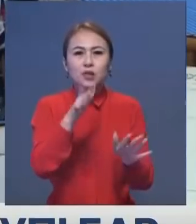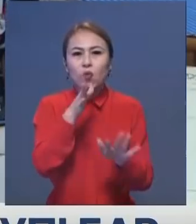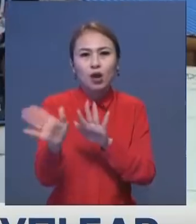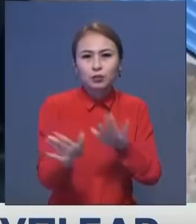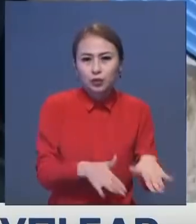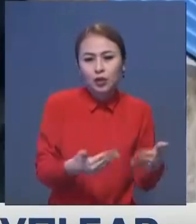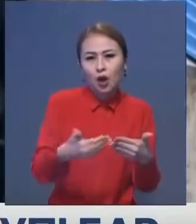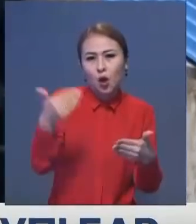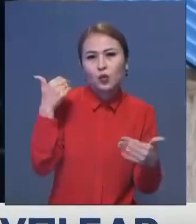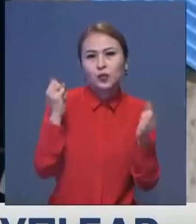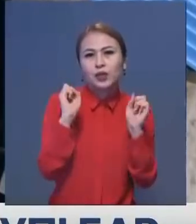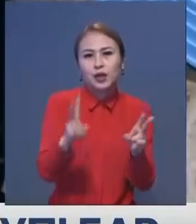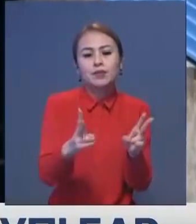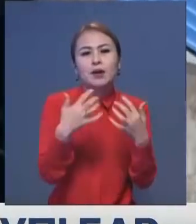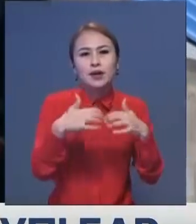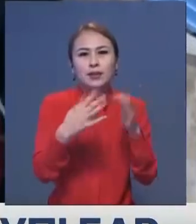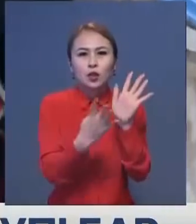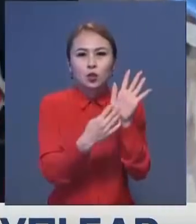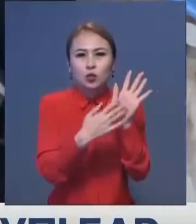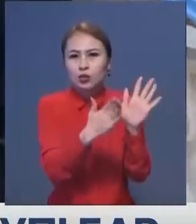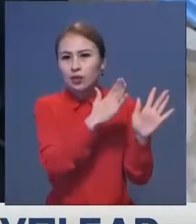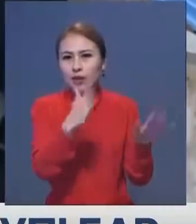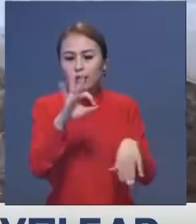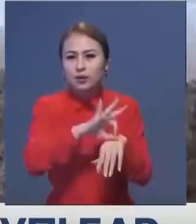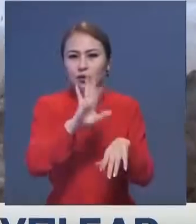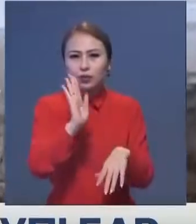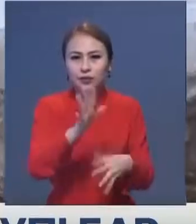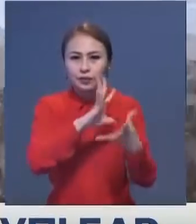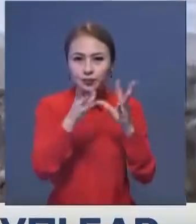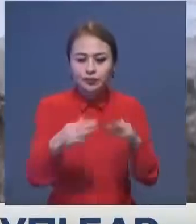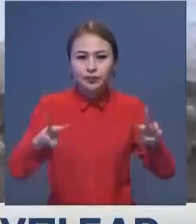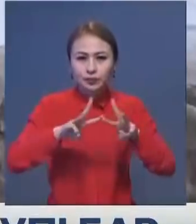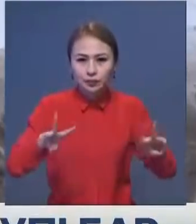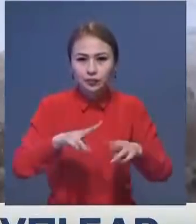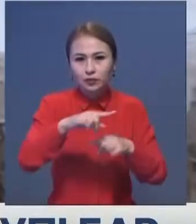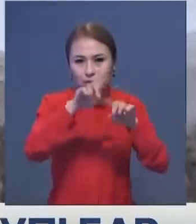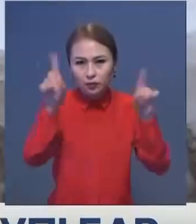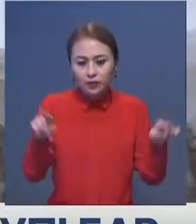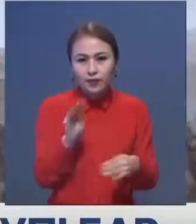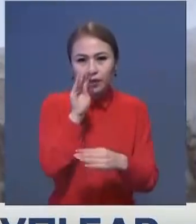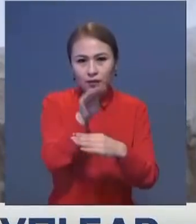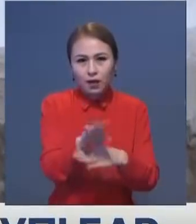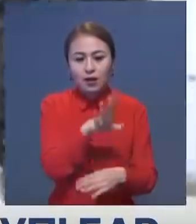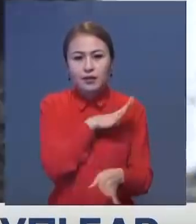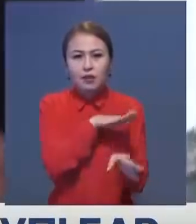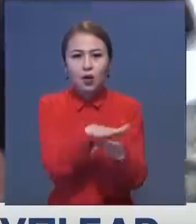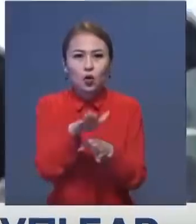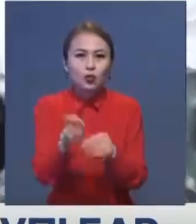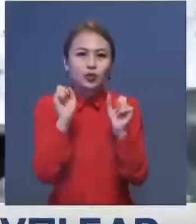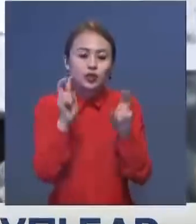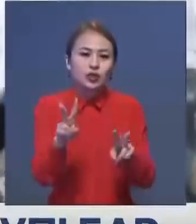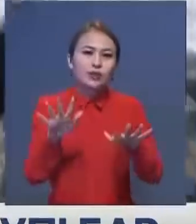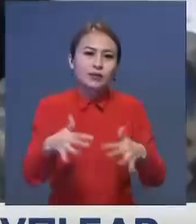Осыдан біраз уақыт бұрын қауіпті аумақ саны 900-ден асатын еді. Төтенше жағдайлар министрлігі жол картасын іске